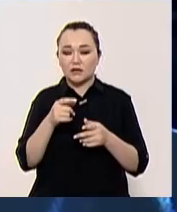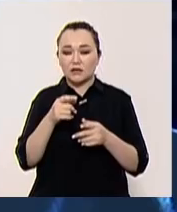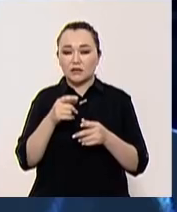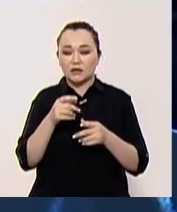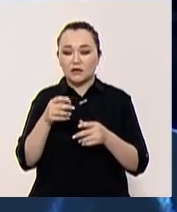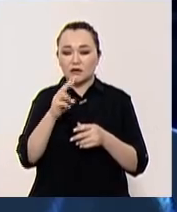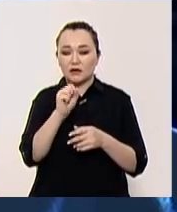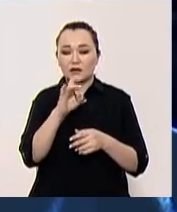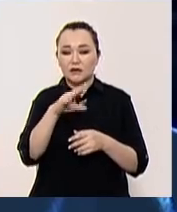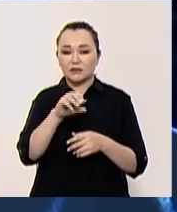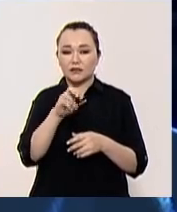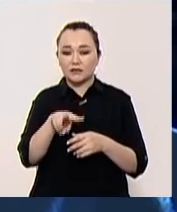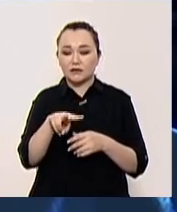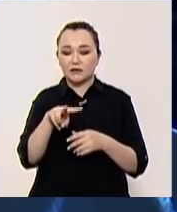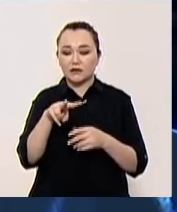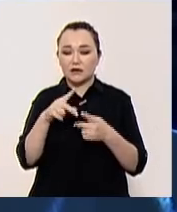картел деген